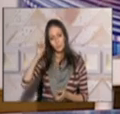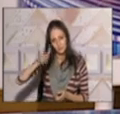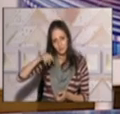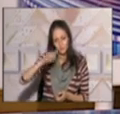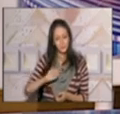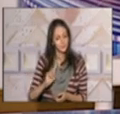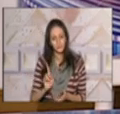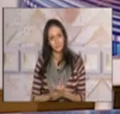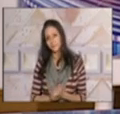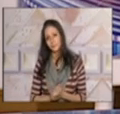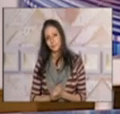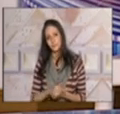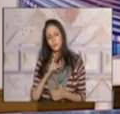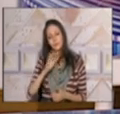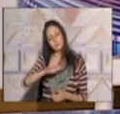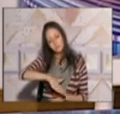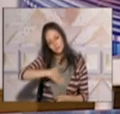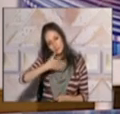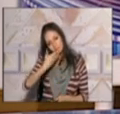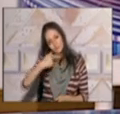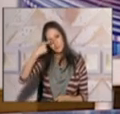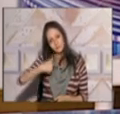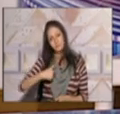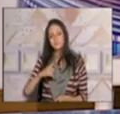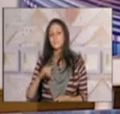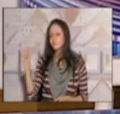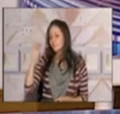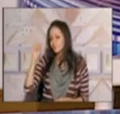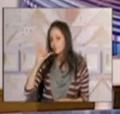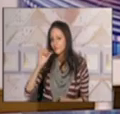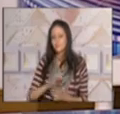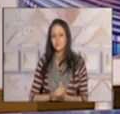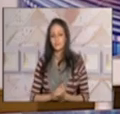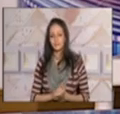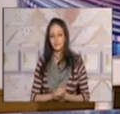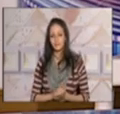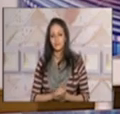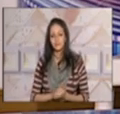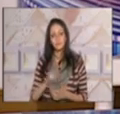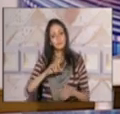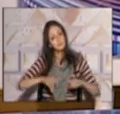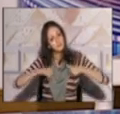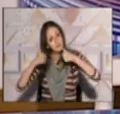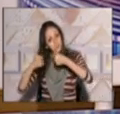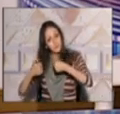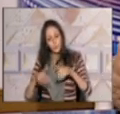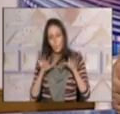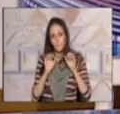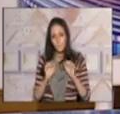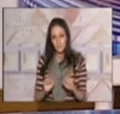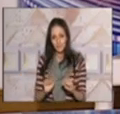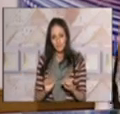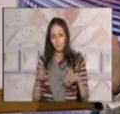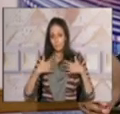الحقيقه هو بيبقى احتياج في حالات الضروره. يعني حياتك اللي بيروح مكتب الصحه ده يعني ممكن تقول اللي رايح مكتب